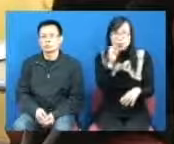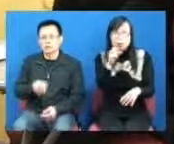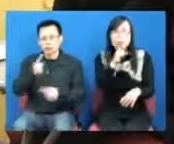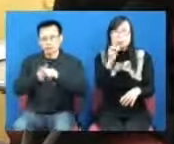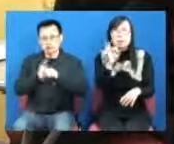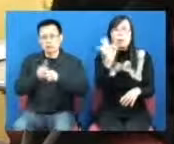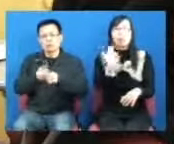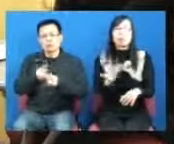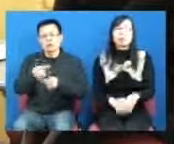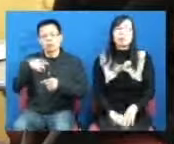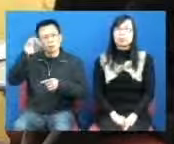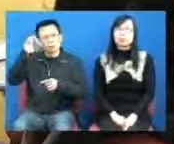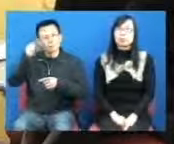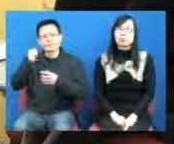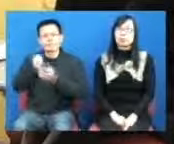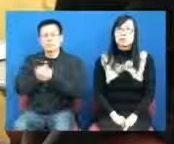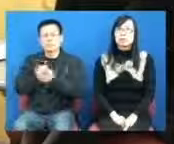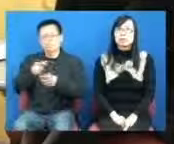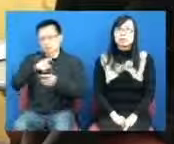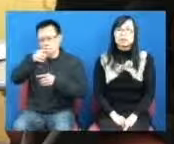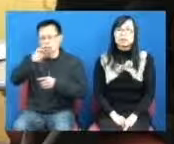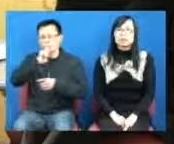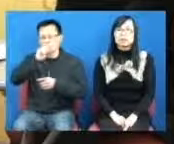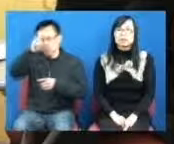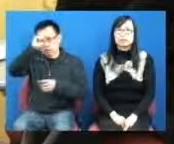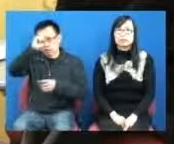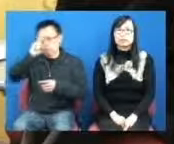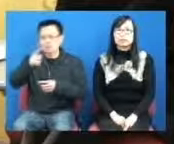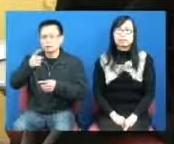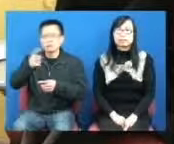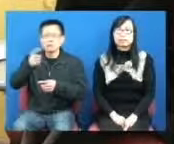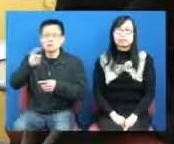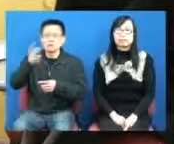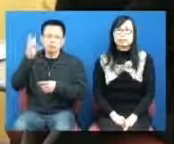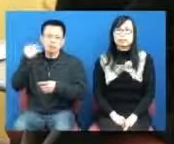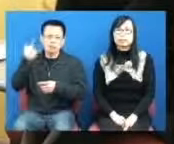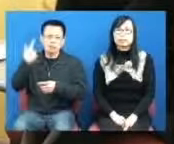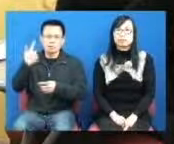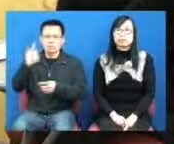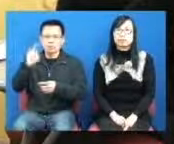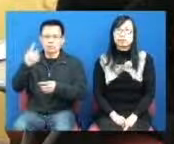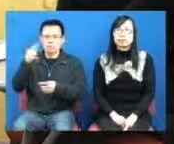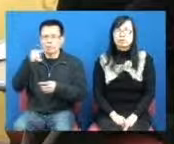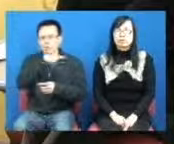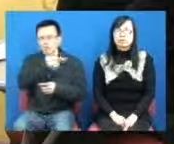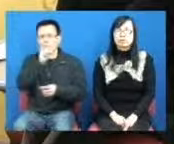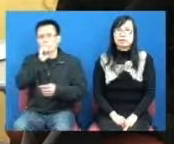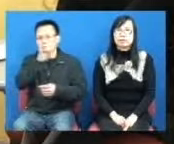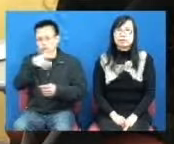其實我想如果大家有記憶的話就在剛才阿東也說了